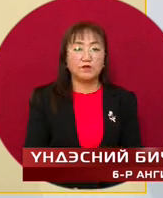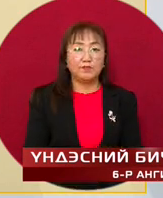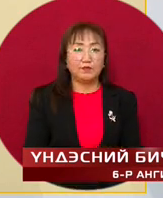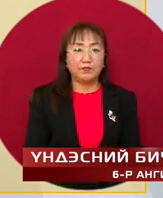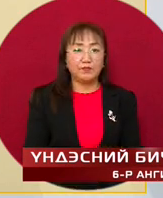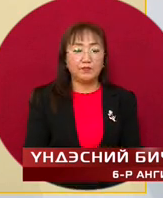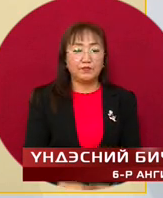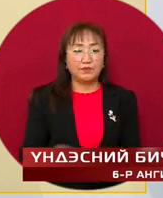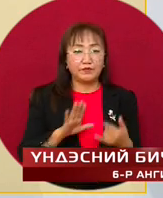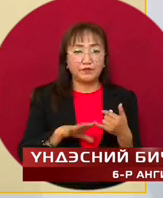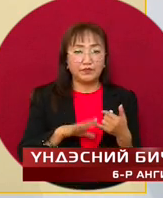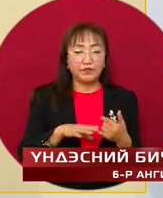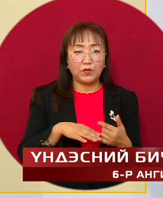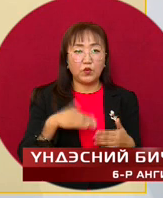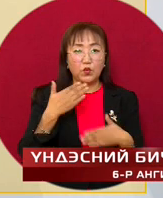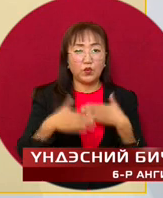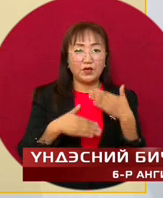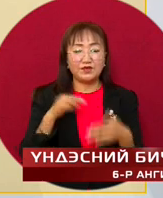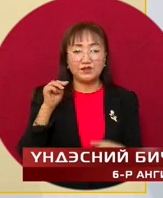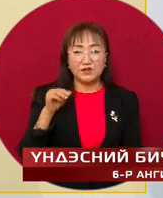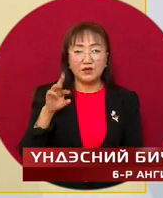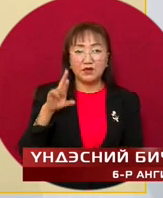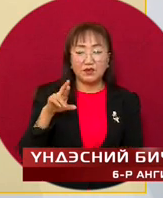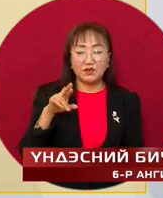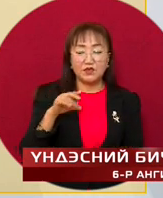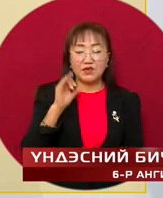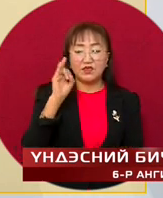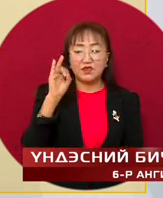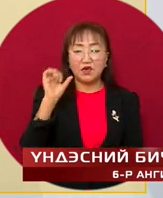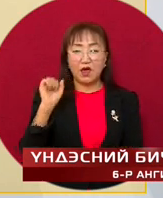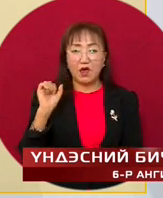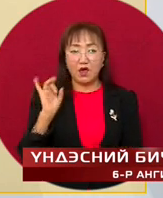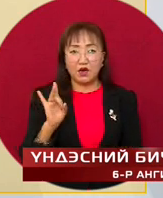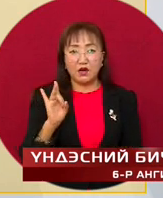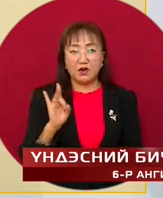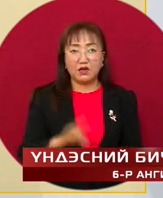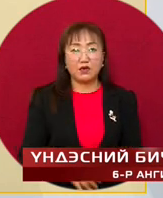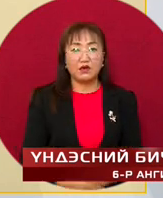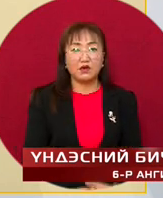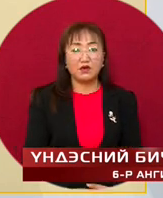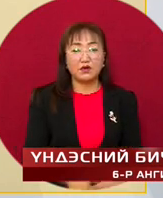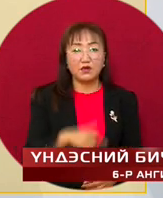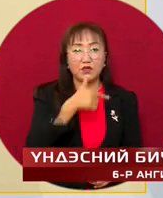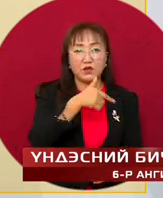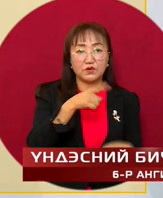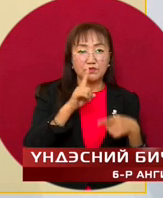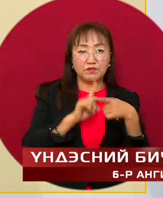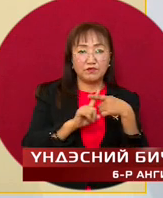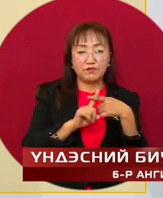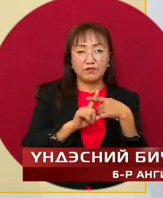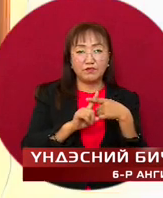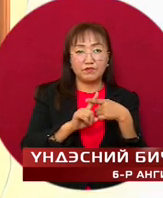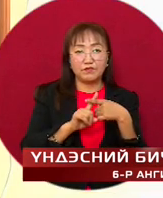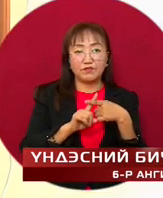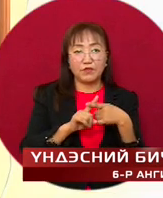За дараагийн тийлгэл үйлдэхийн тийлгэлийн ИР нөхцөл. За энэ нэгийг үлгчээр төгс үгэнд дагуулдаг ганцхан нөхцөл үүдэг энэ бол